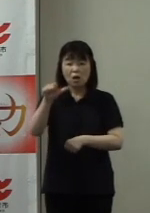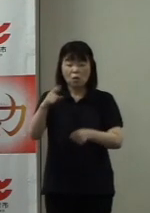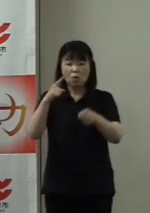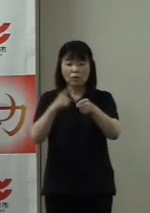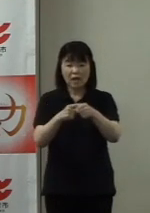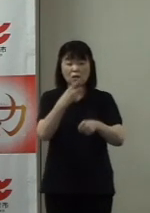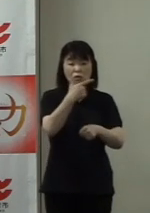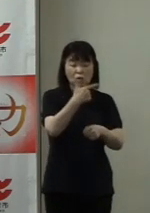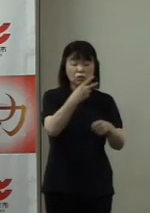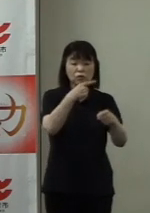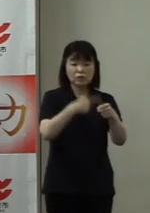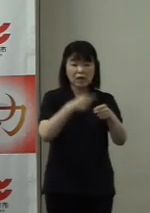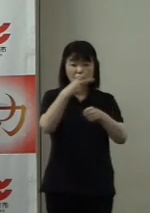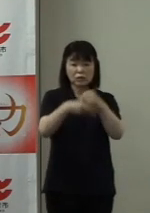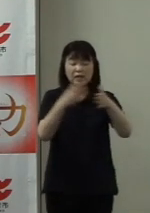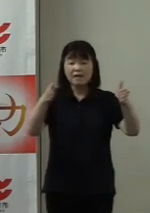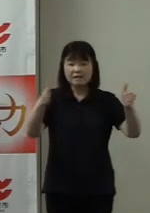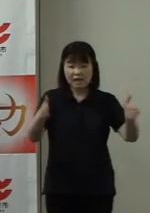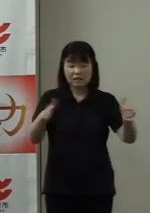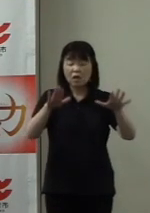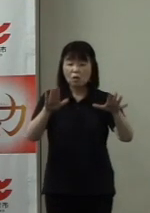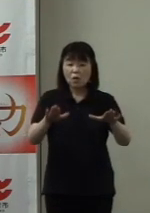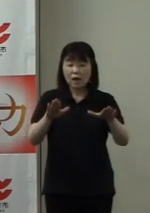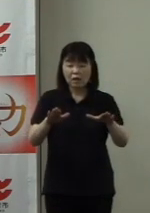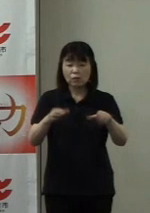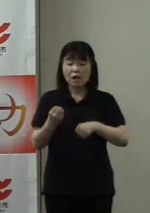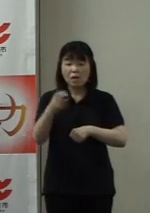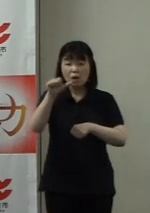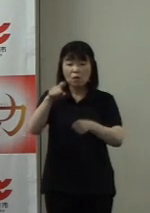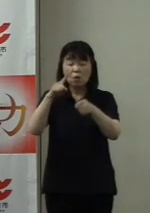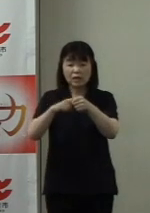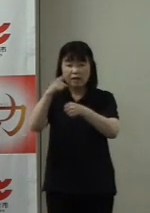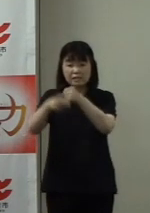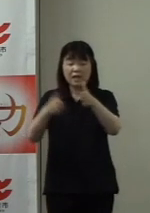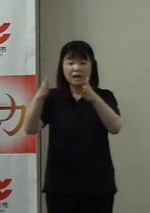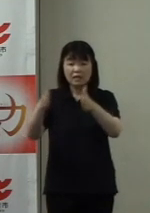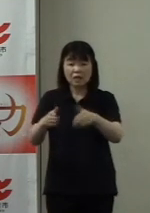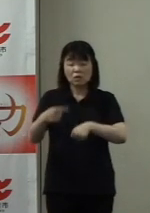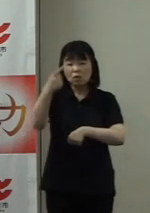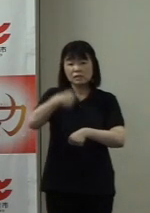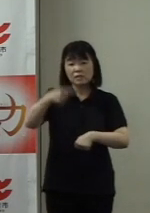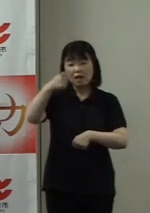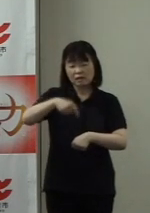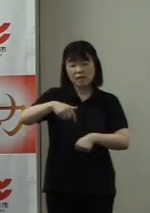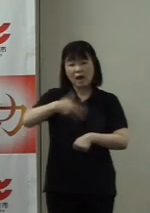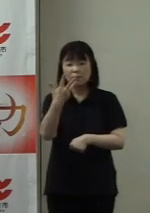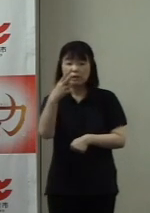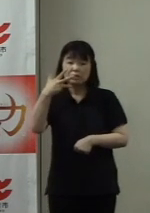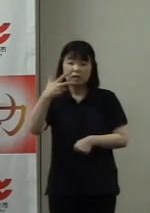またがることから、今回は令和5年度分の1870万円